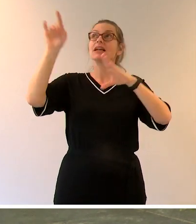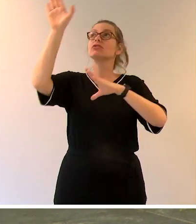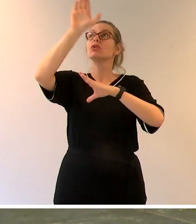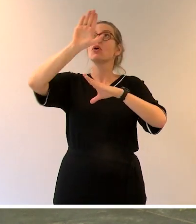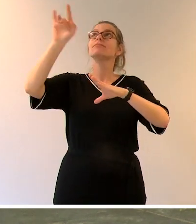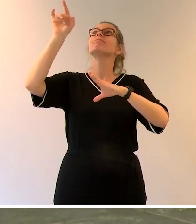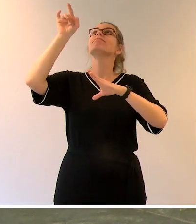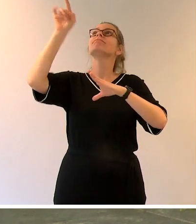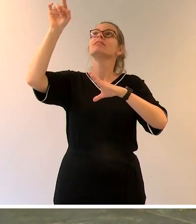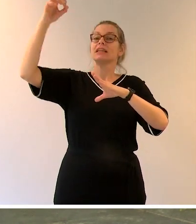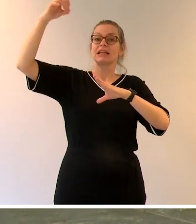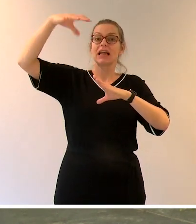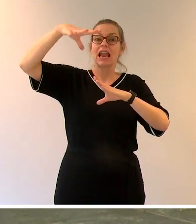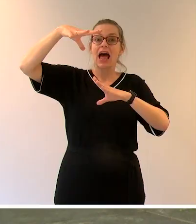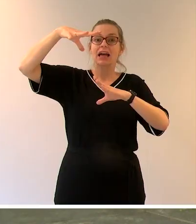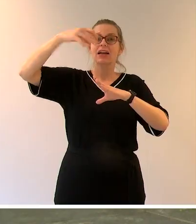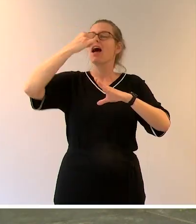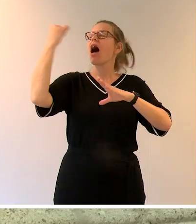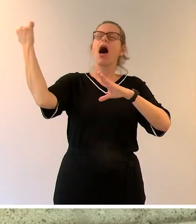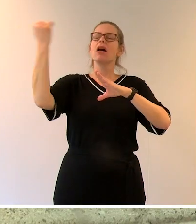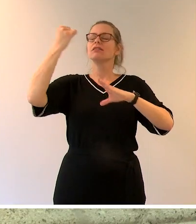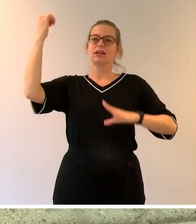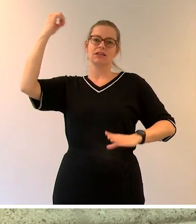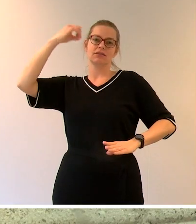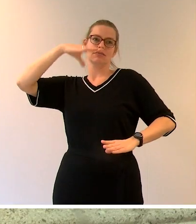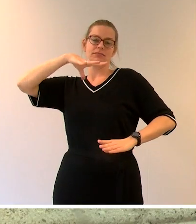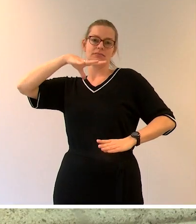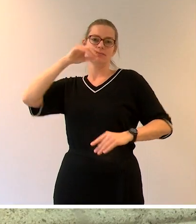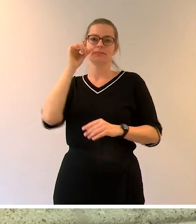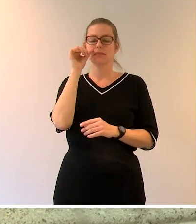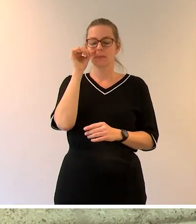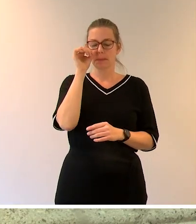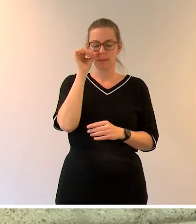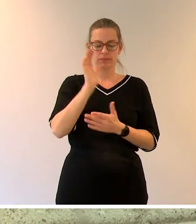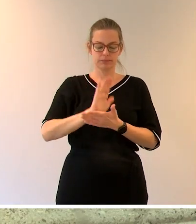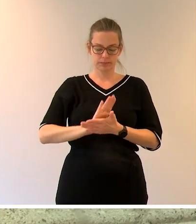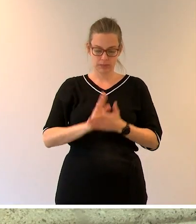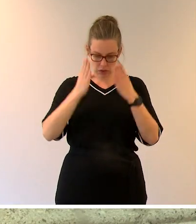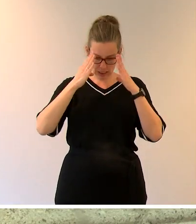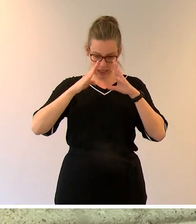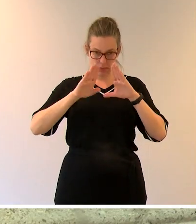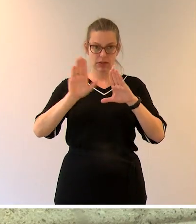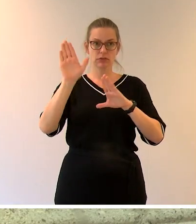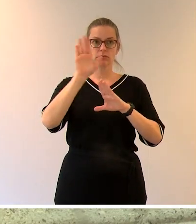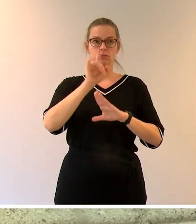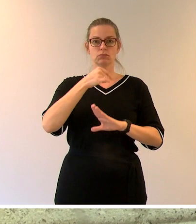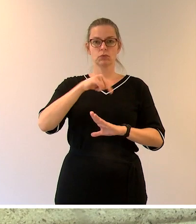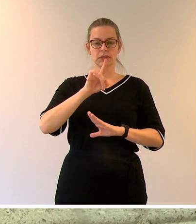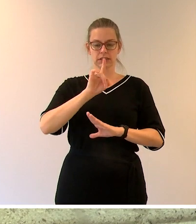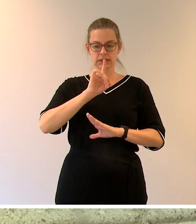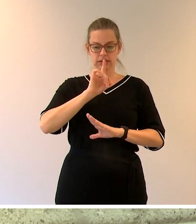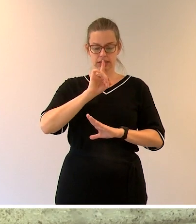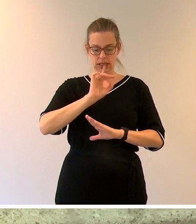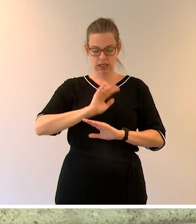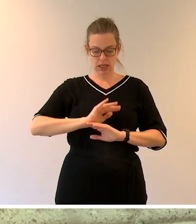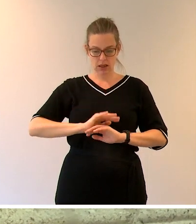hij deed het licht voor altijd in ons aan. Laten wij uit eerbied voor God een moment stil te